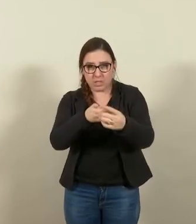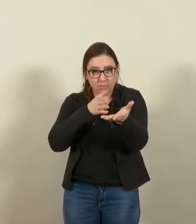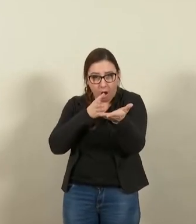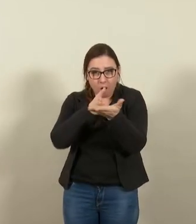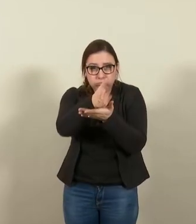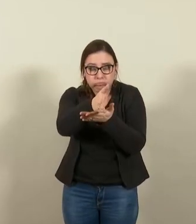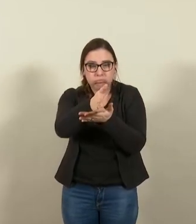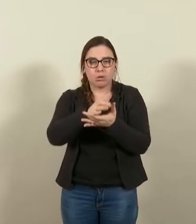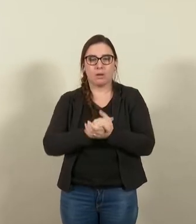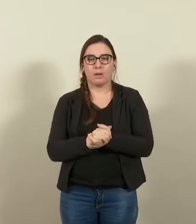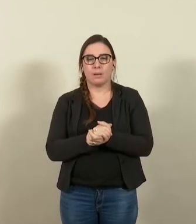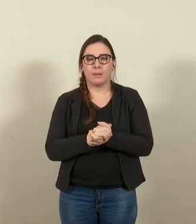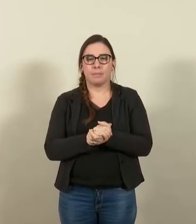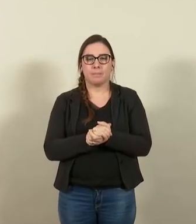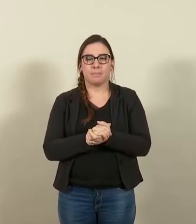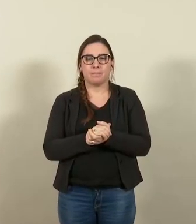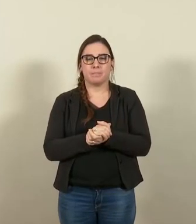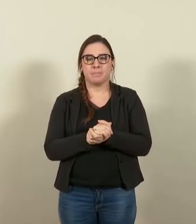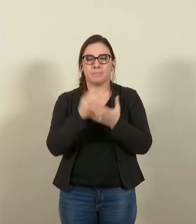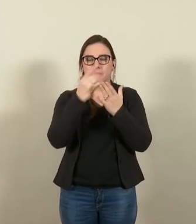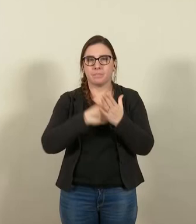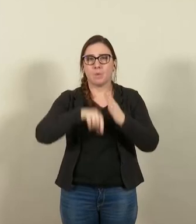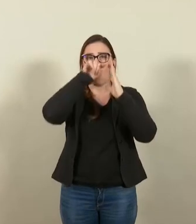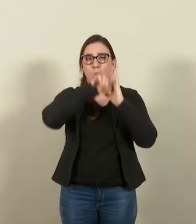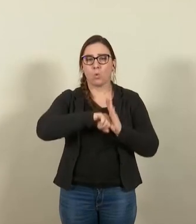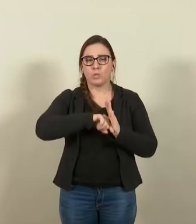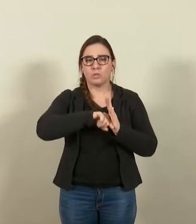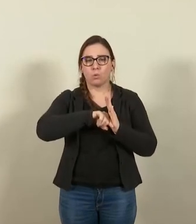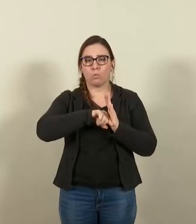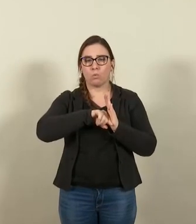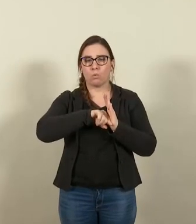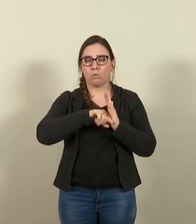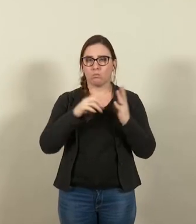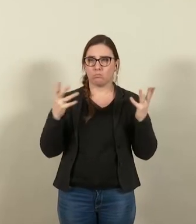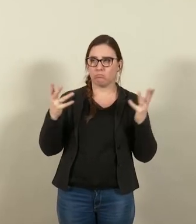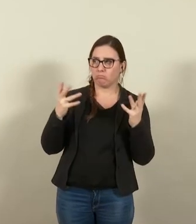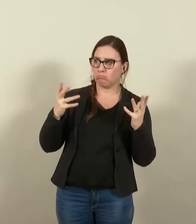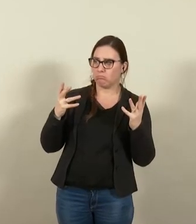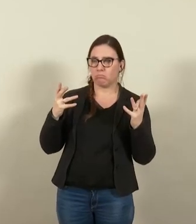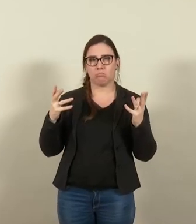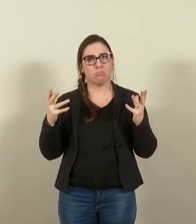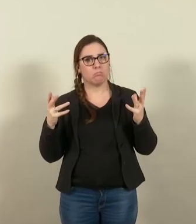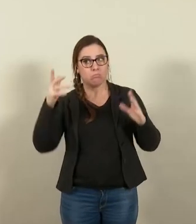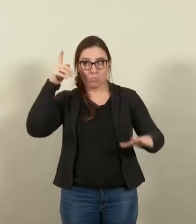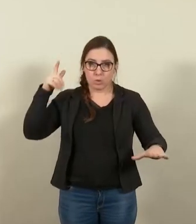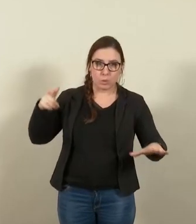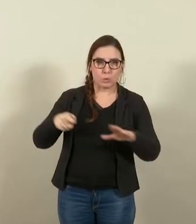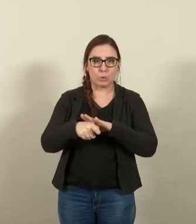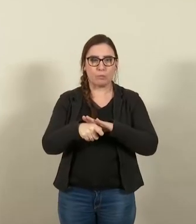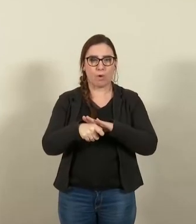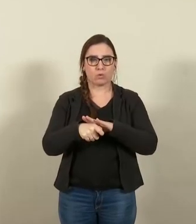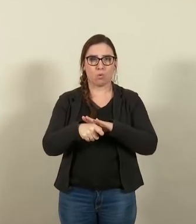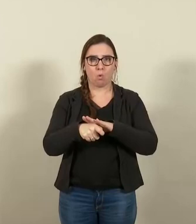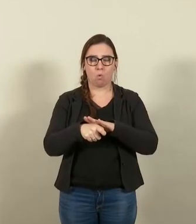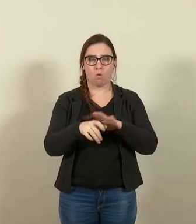plus donc les les les conditions euh c'est les subventions qui sont